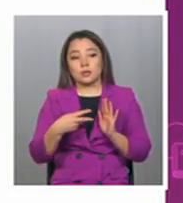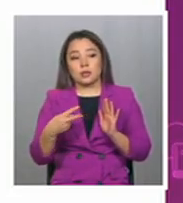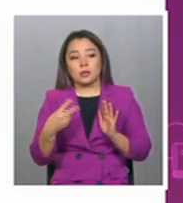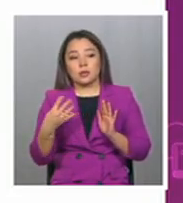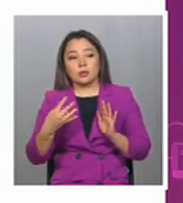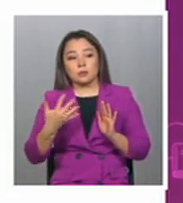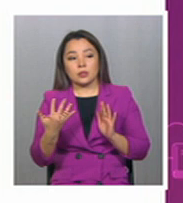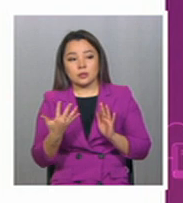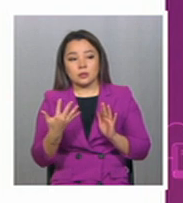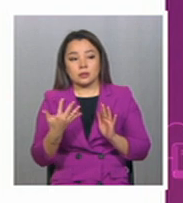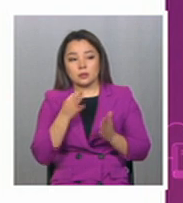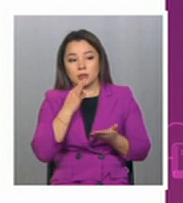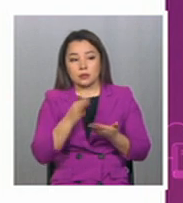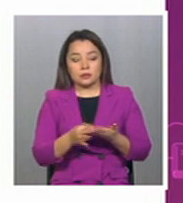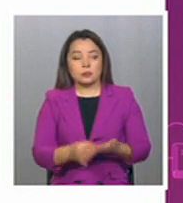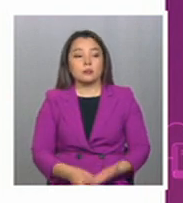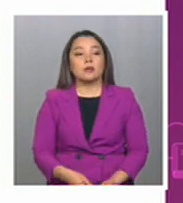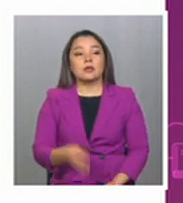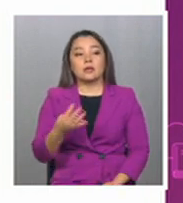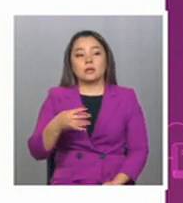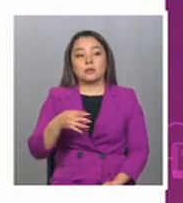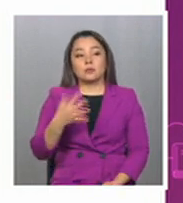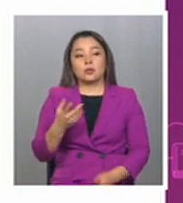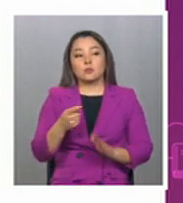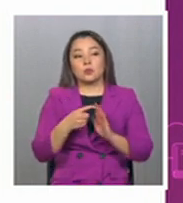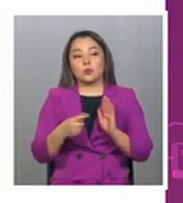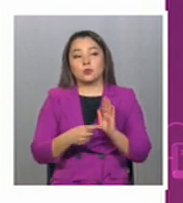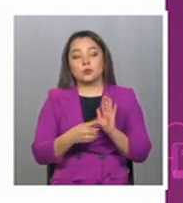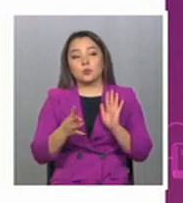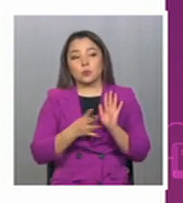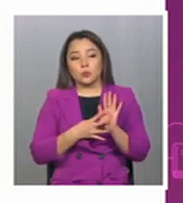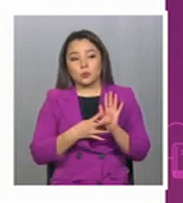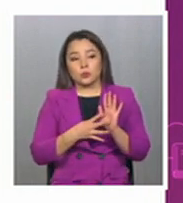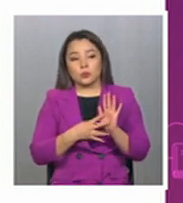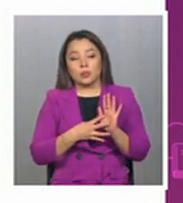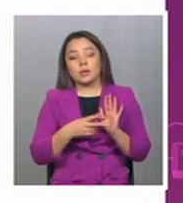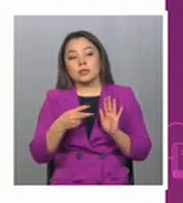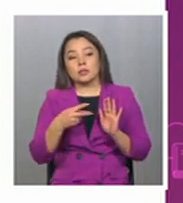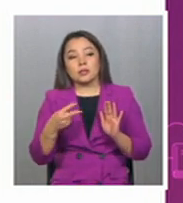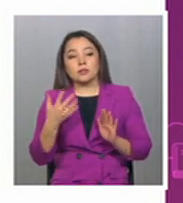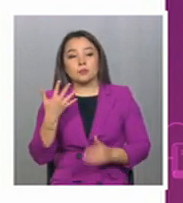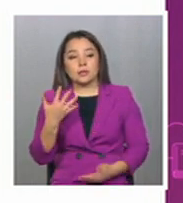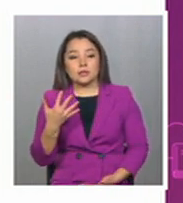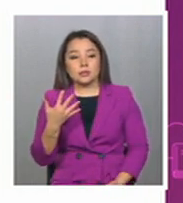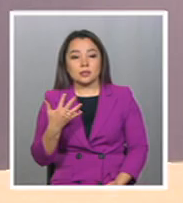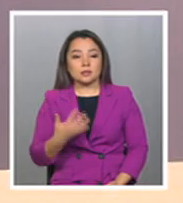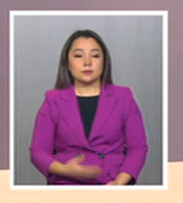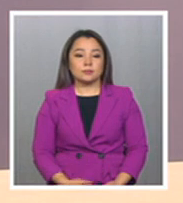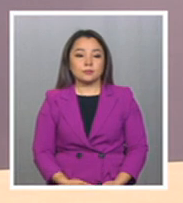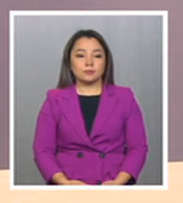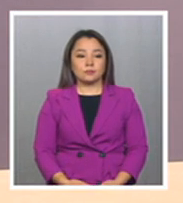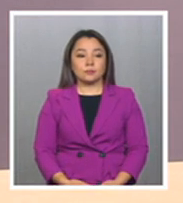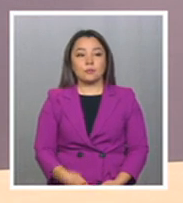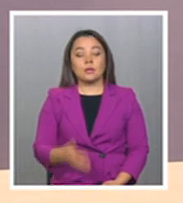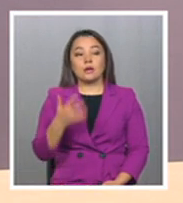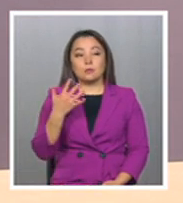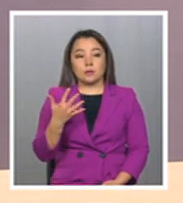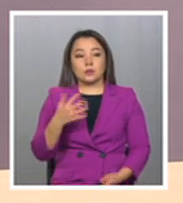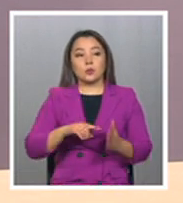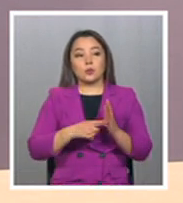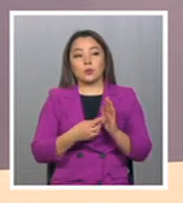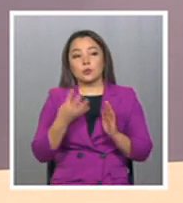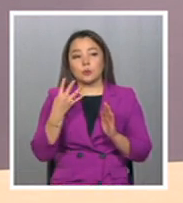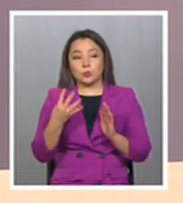мәні 45-ке тең. 45 пен 9 сандарының бөліндісі 5-ке тең. 5 пен 4